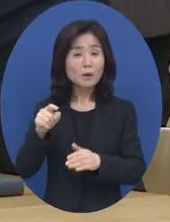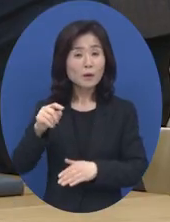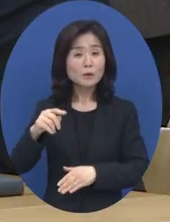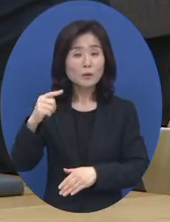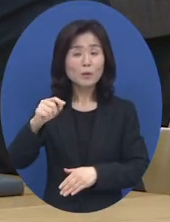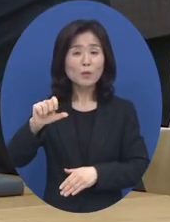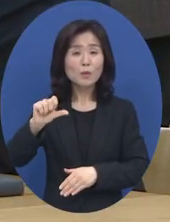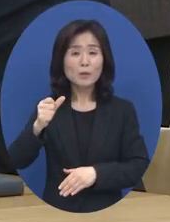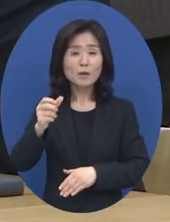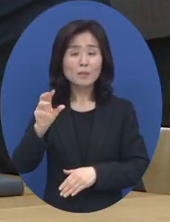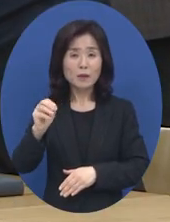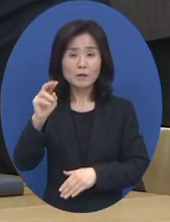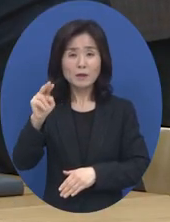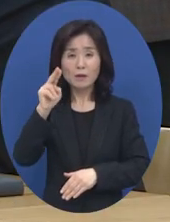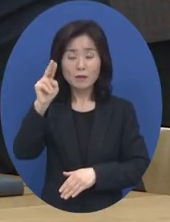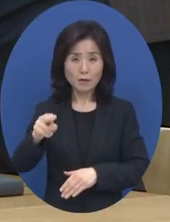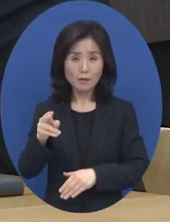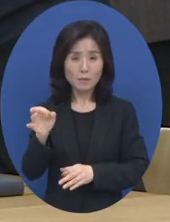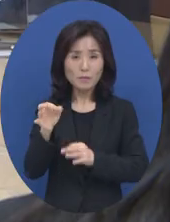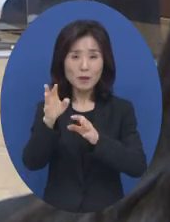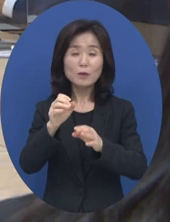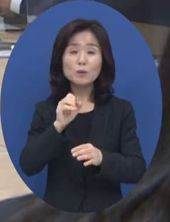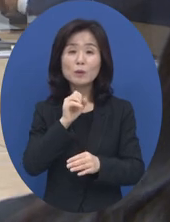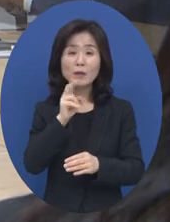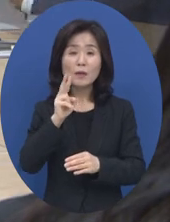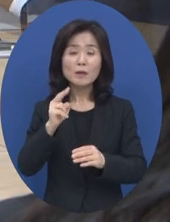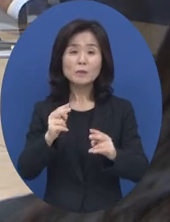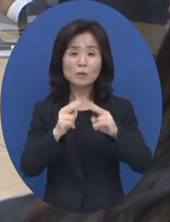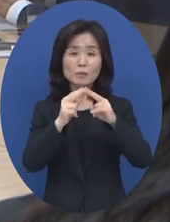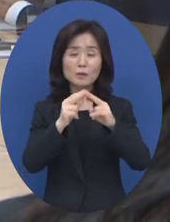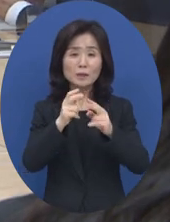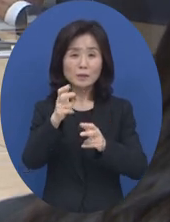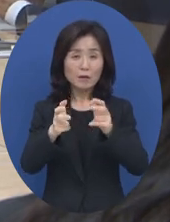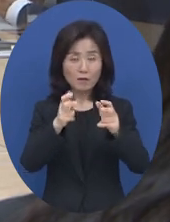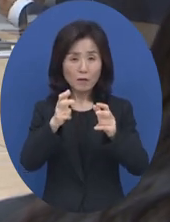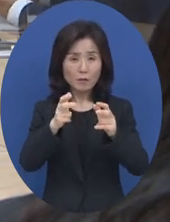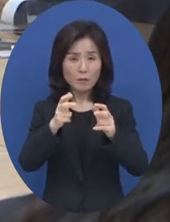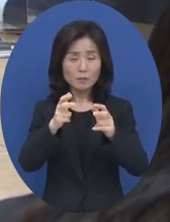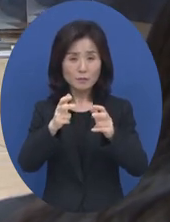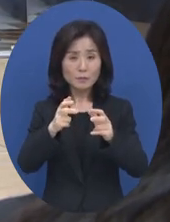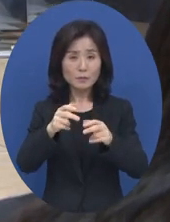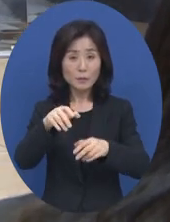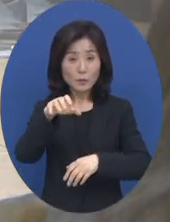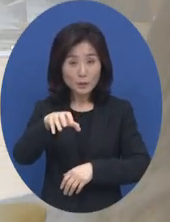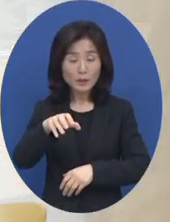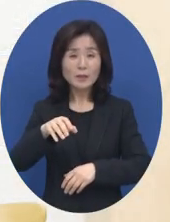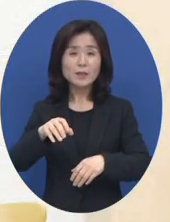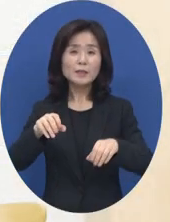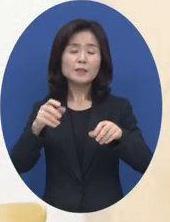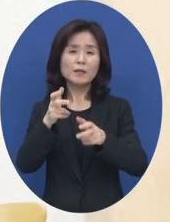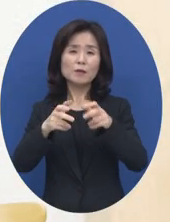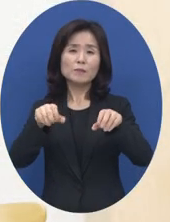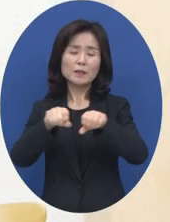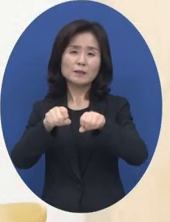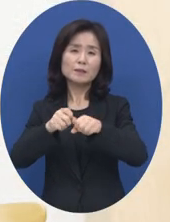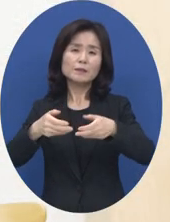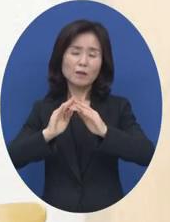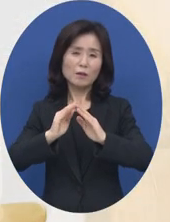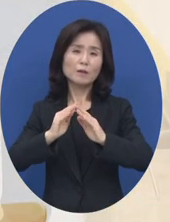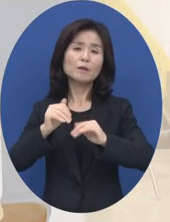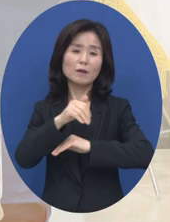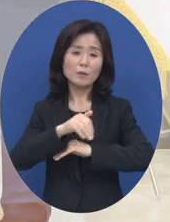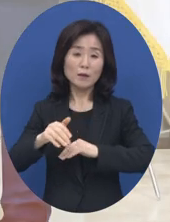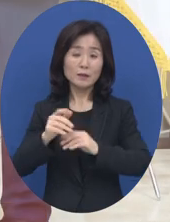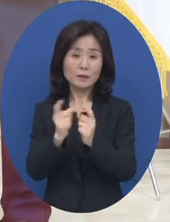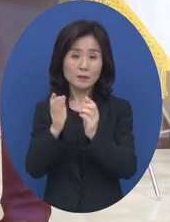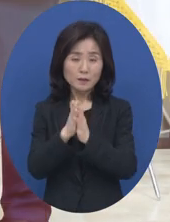들여 용인의 반도체 산업 기반인 산업용 가스 시설을 설립한다는 내용입니다. 기업을 직접 방문하며